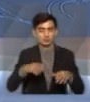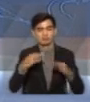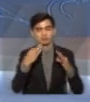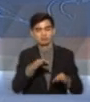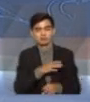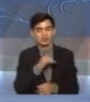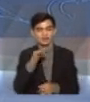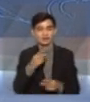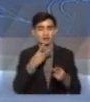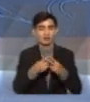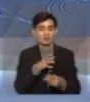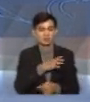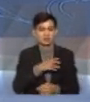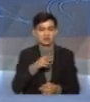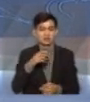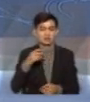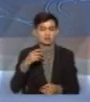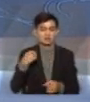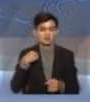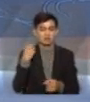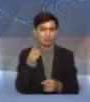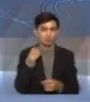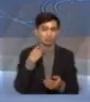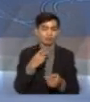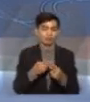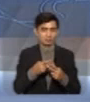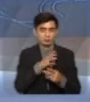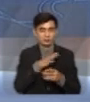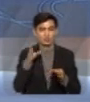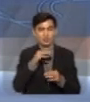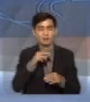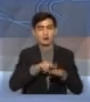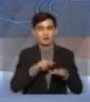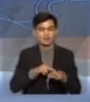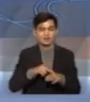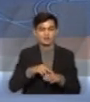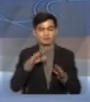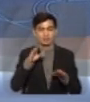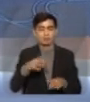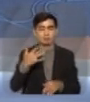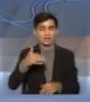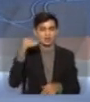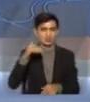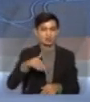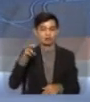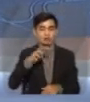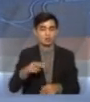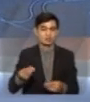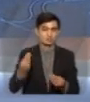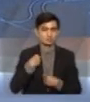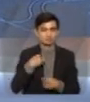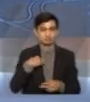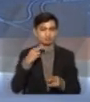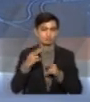Енді темірторда жазықсыз отырдық деген қос азамат полиция департаментінен 50 мың ақш долларын дауламақ. Сотта